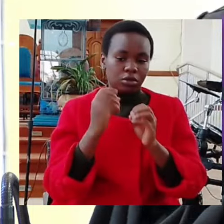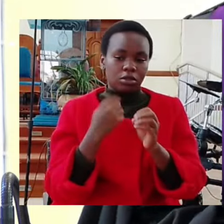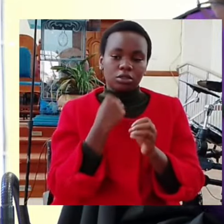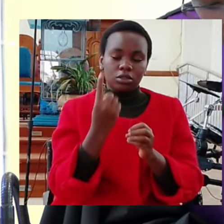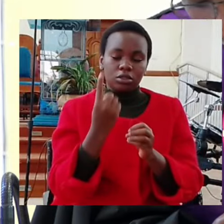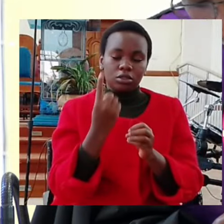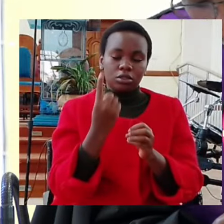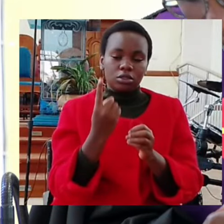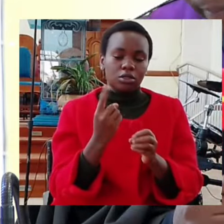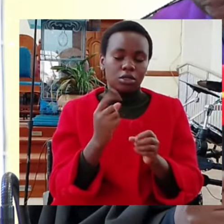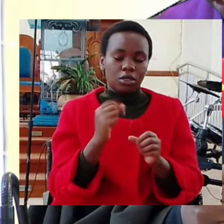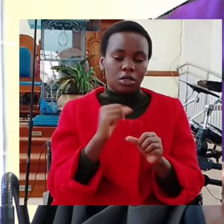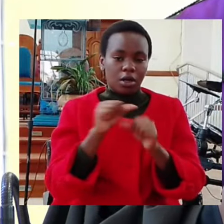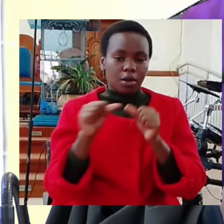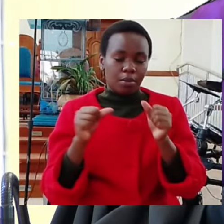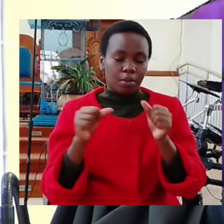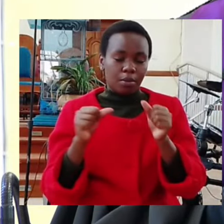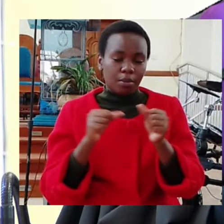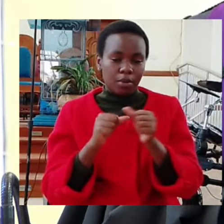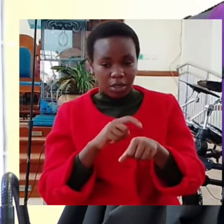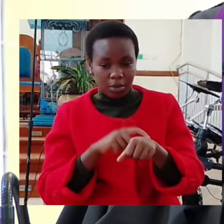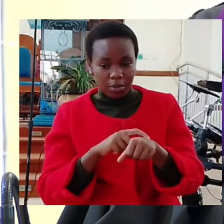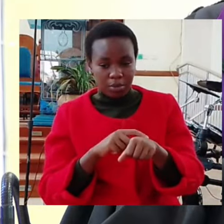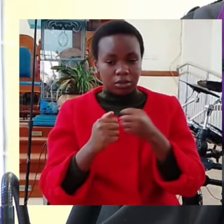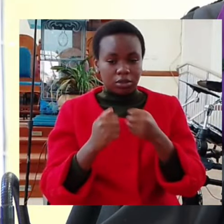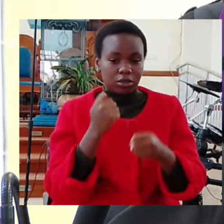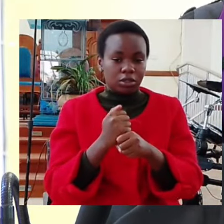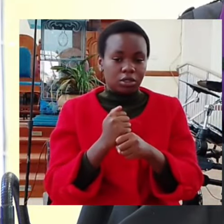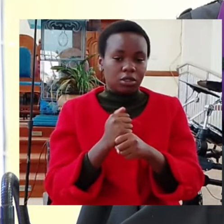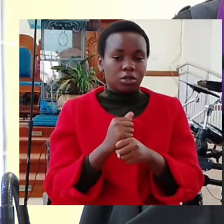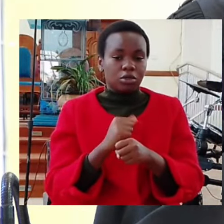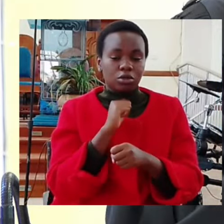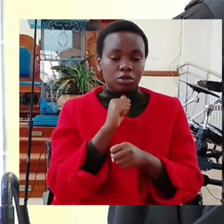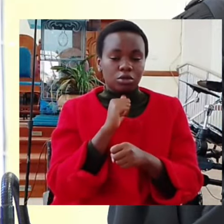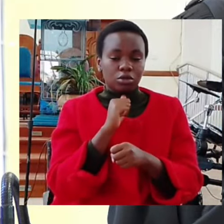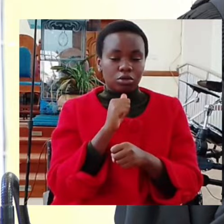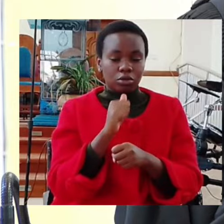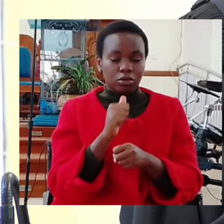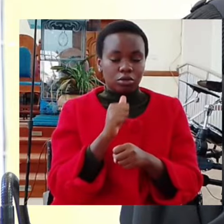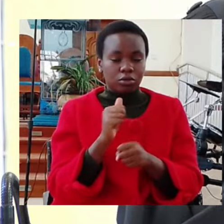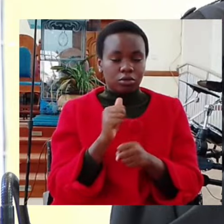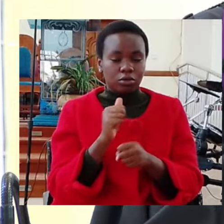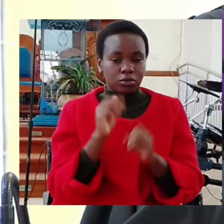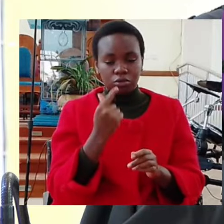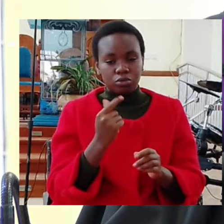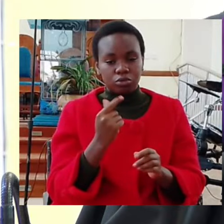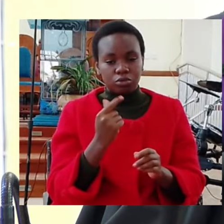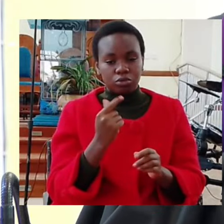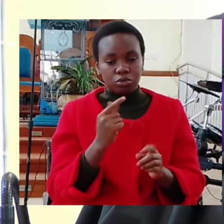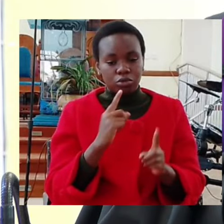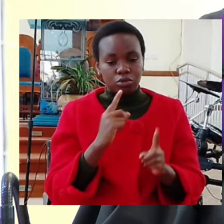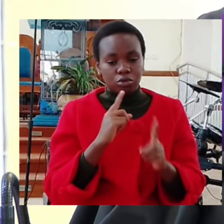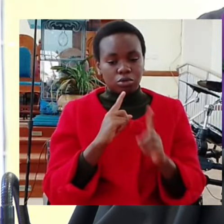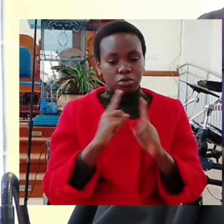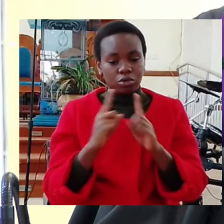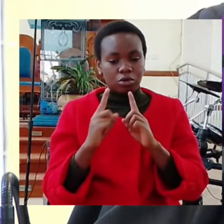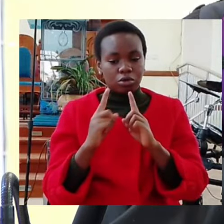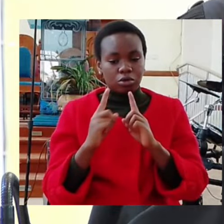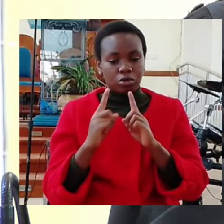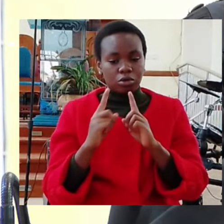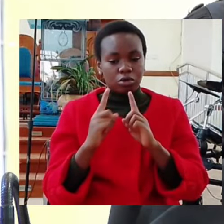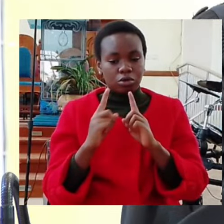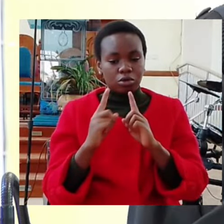wa mahinda na matha dire na fata wagumwira murute wira na hinya o mundu arute wira wake o